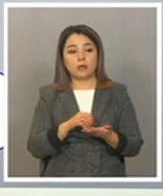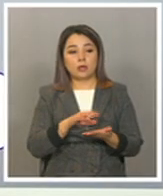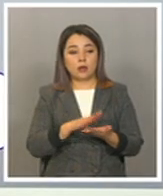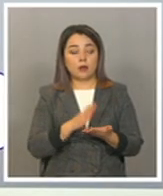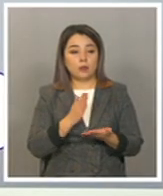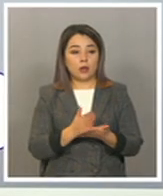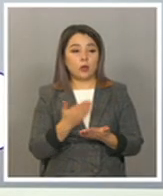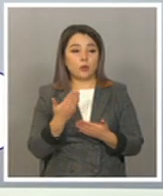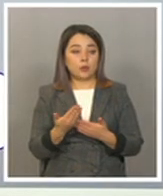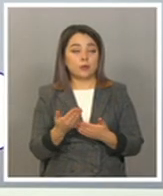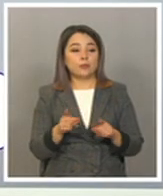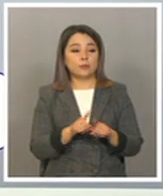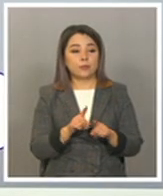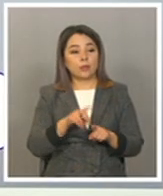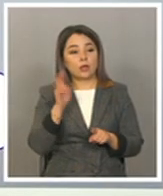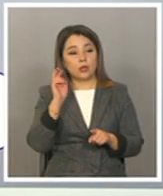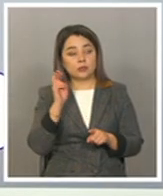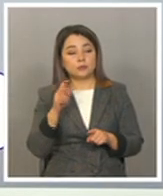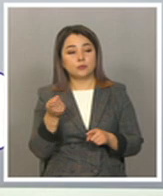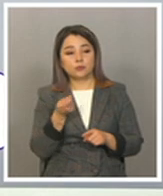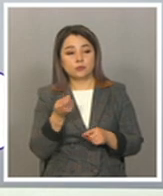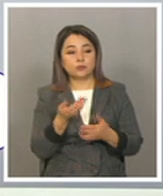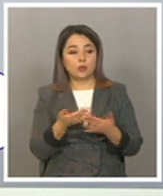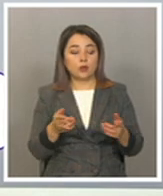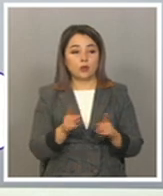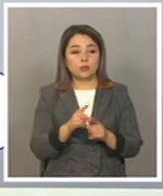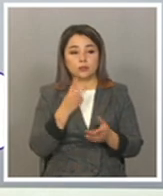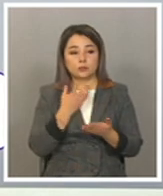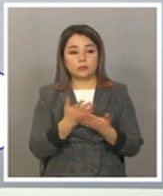ондағы қарашірік мөлшері де көрсетілуі мүмкін.